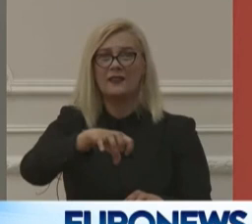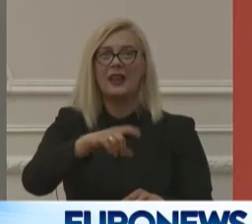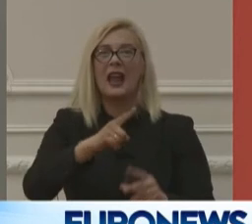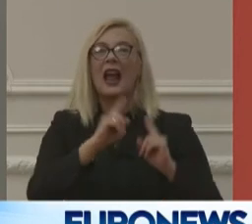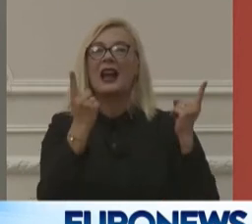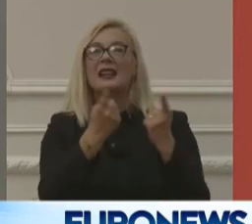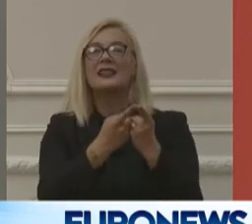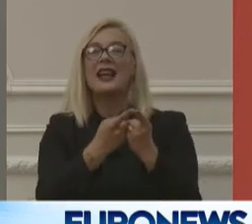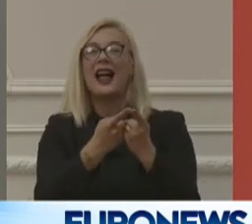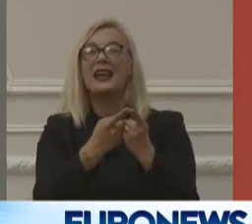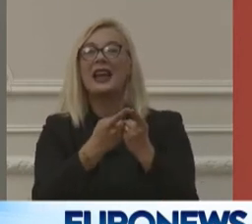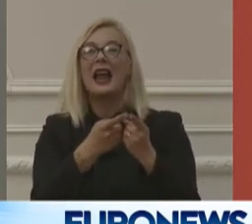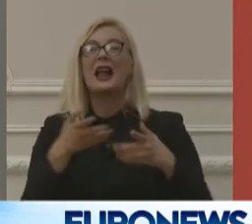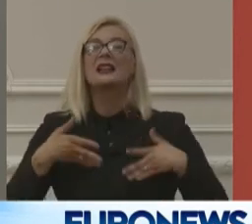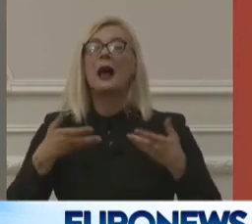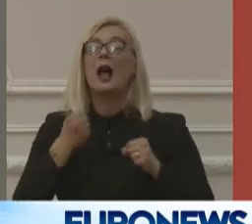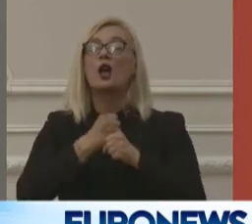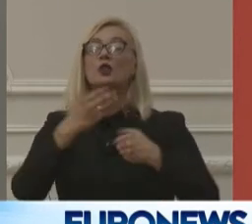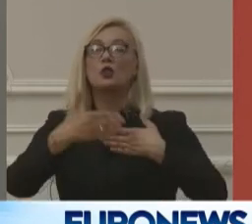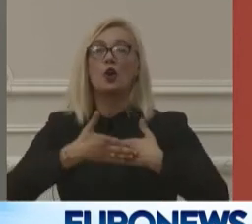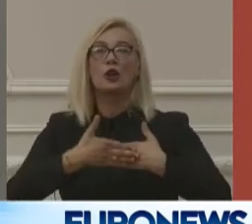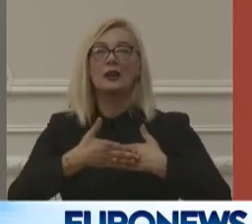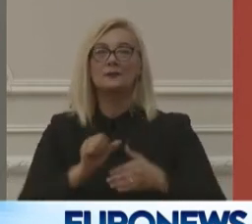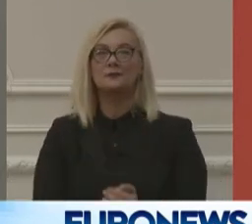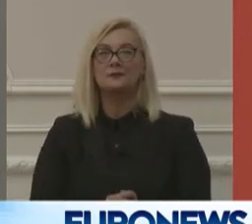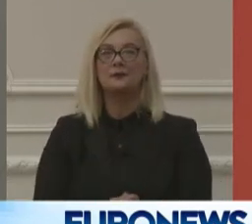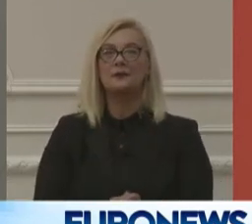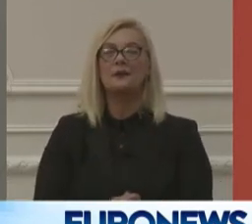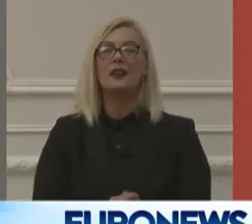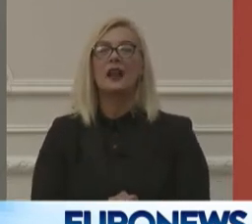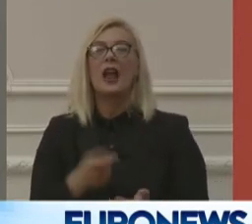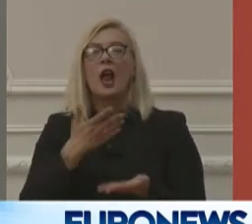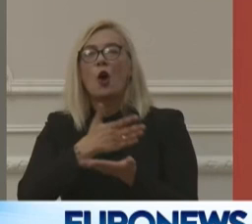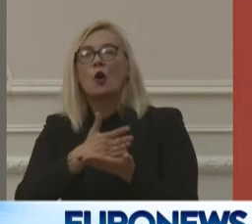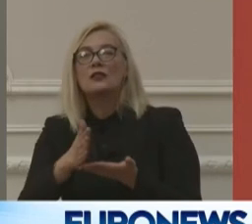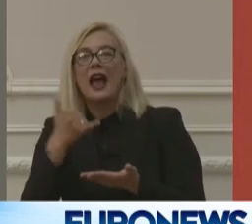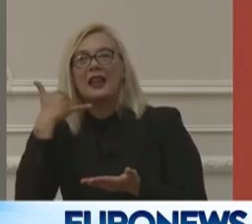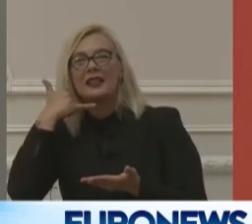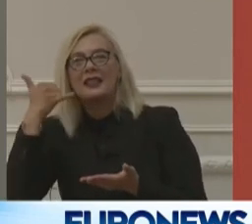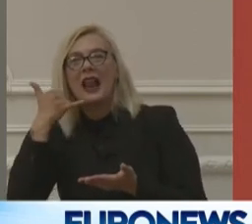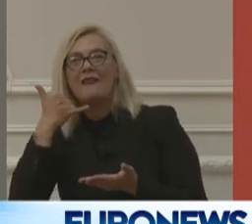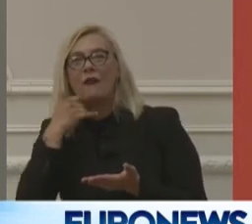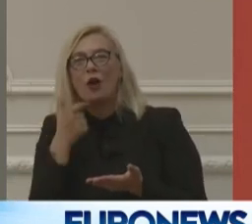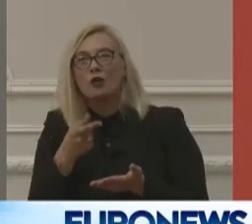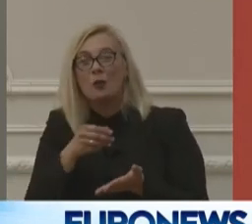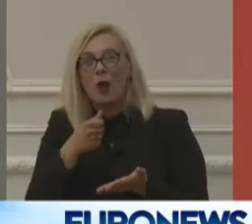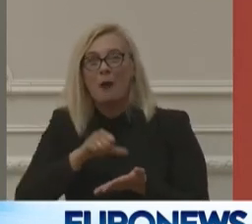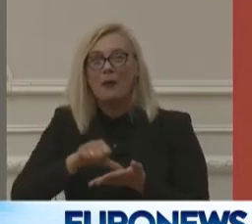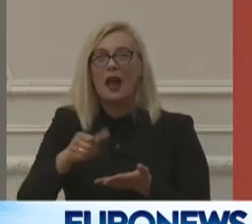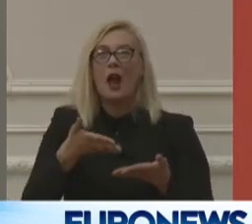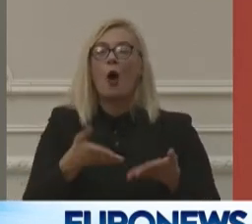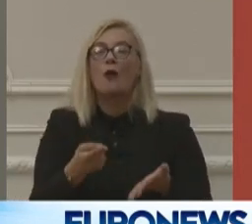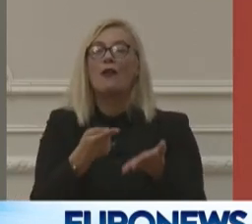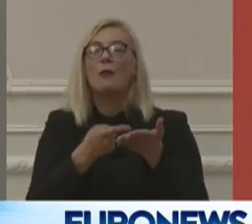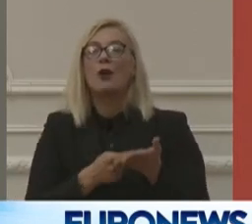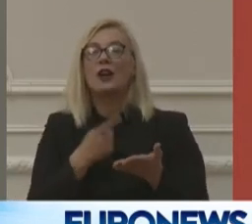të zyres rajonale për bashkëpunim rinor, si dhe menjanimi i Ruamingut. Kjo për